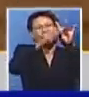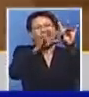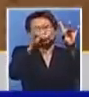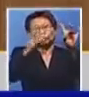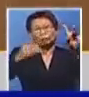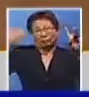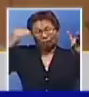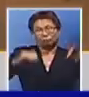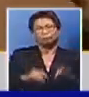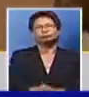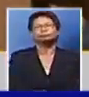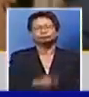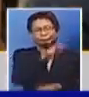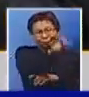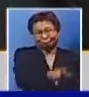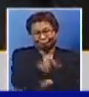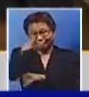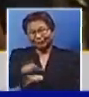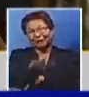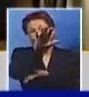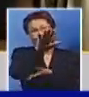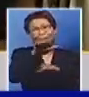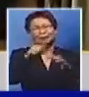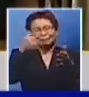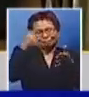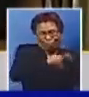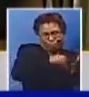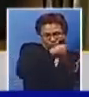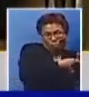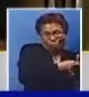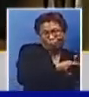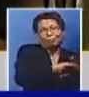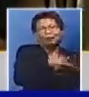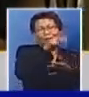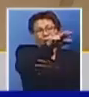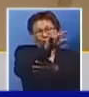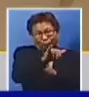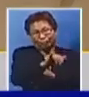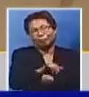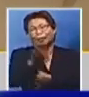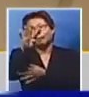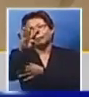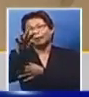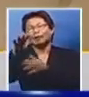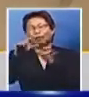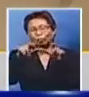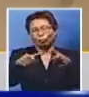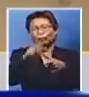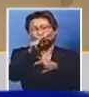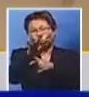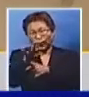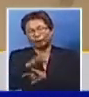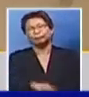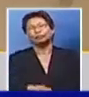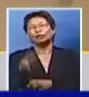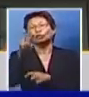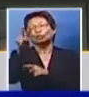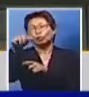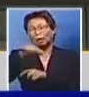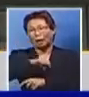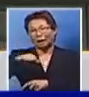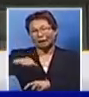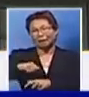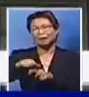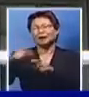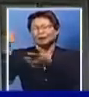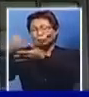lalu. Suspek terdiri daripada 5 ahli kumpulan kongsi gelap 36, 4 ahli kumpulan 24, 2 orang ahli